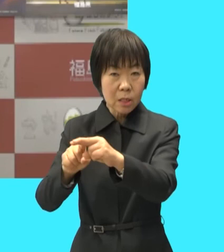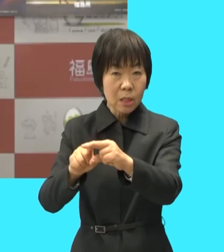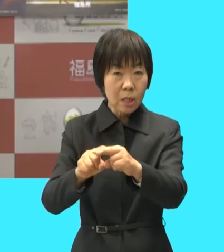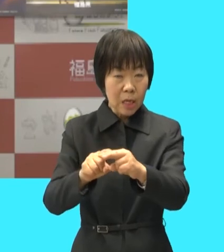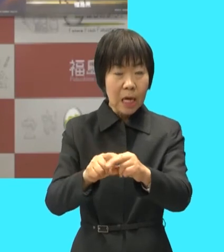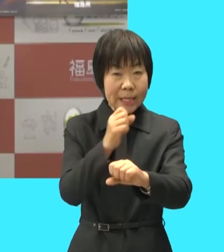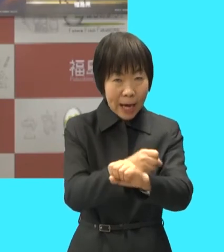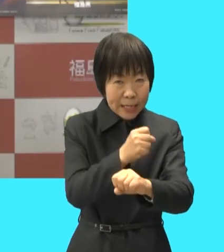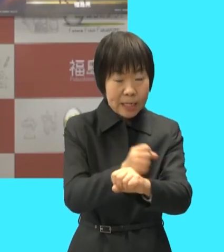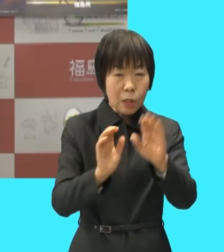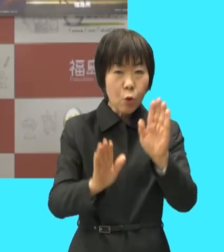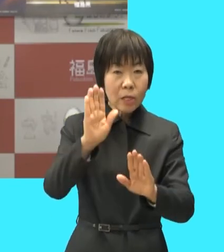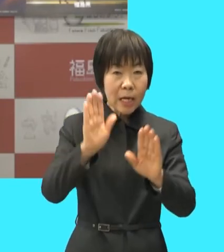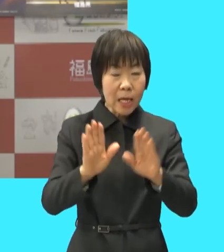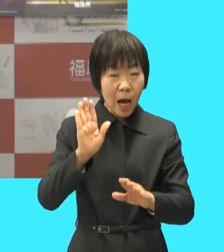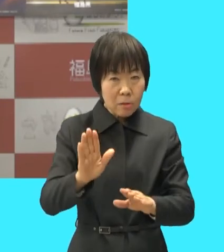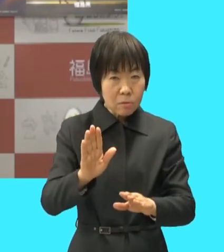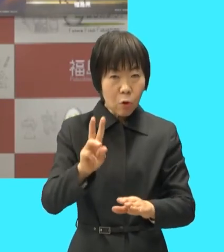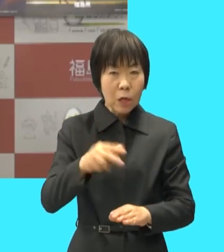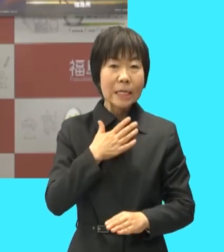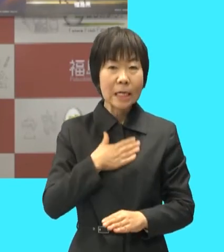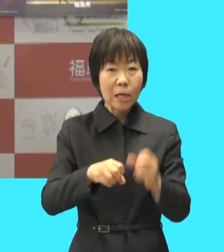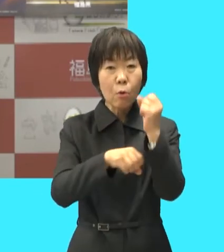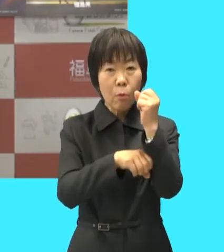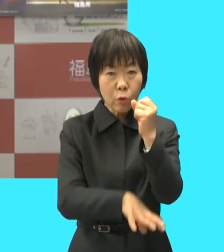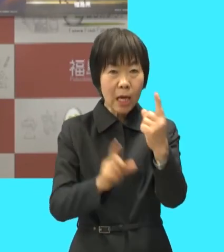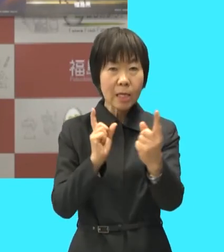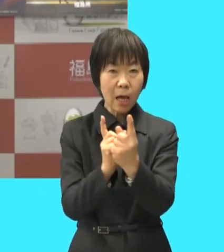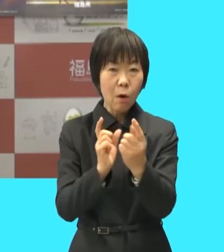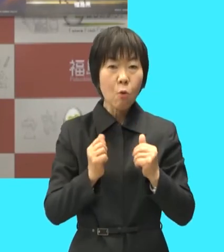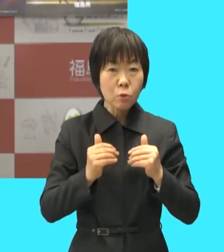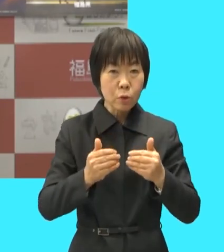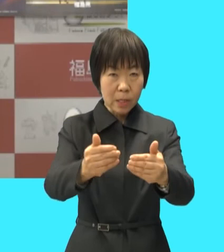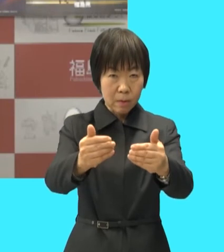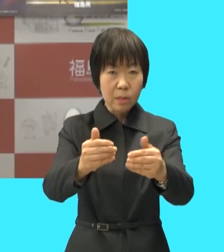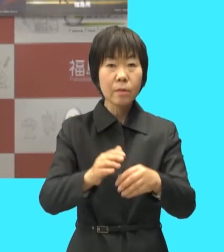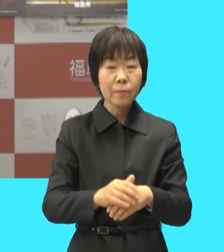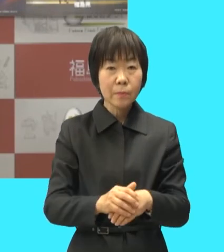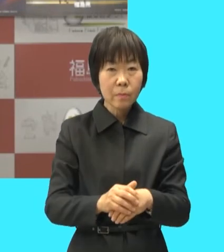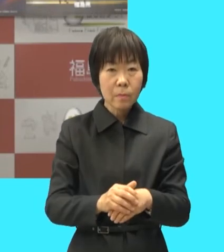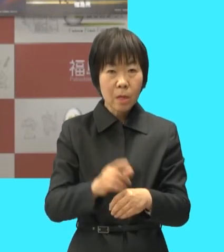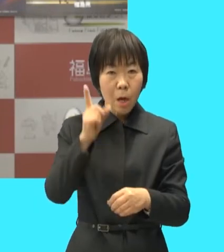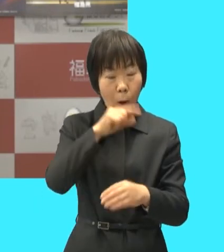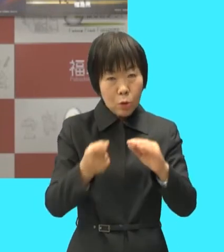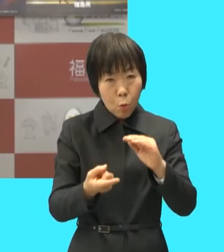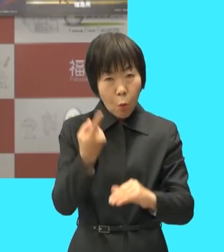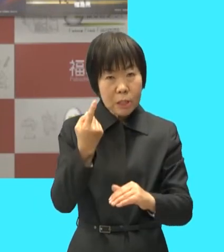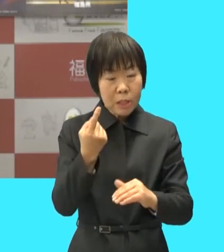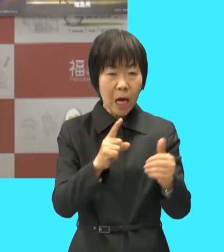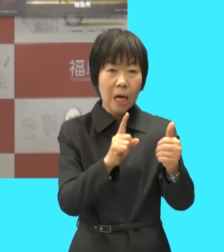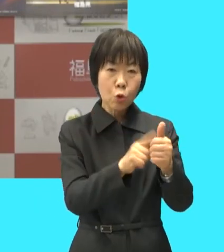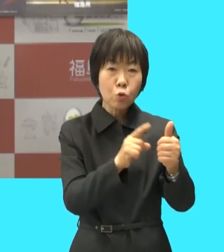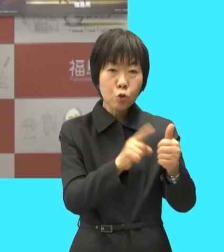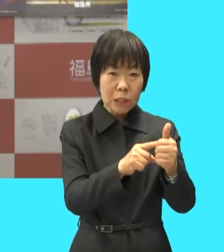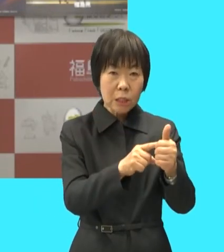刻な事態であるという認識のもとで対応を進めているところであります。不祥事を起こした職員